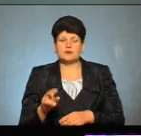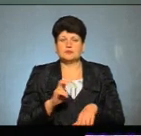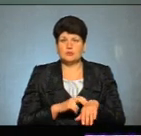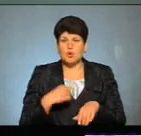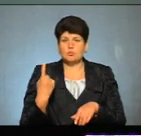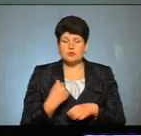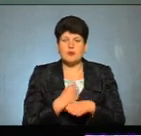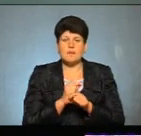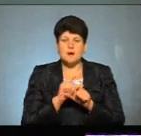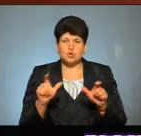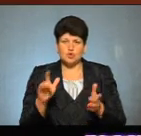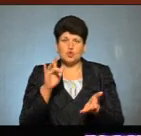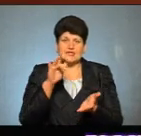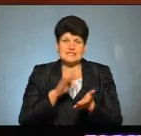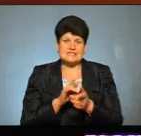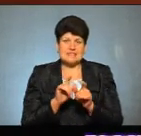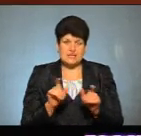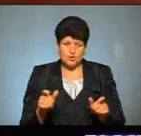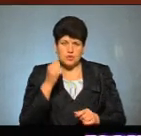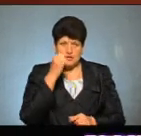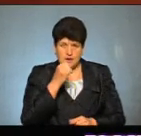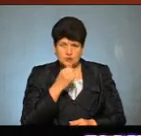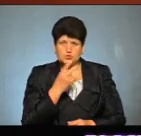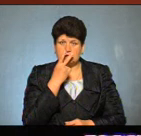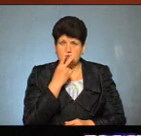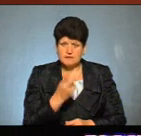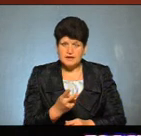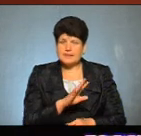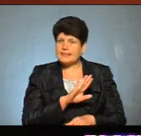обласного лабораторного центру. Я вам дякую, що дивилися